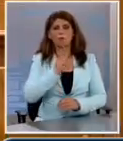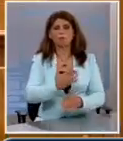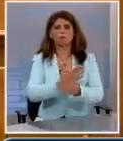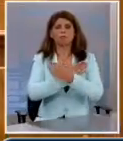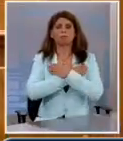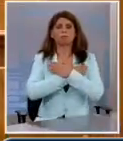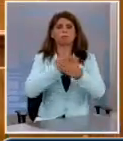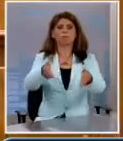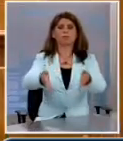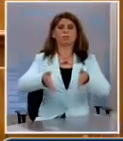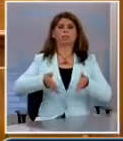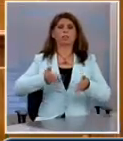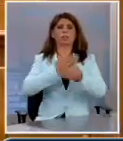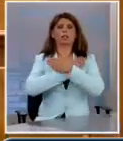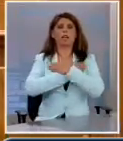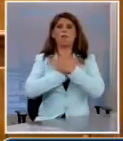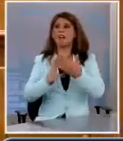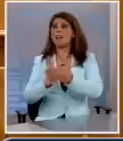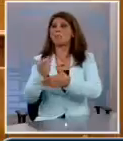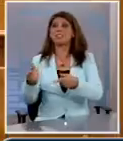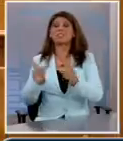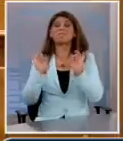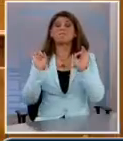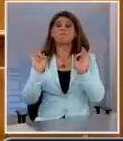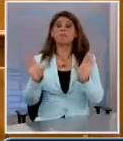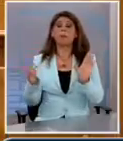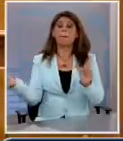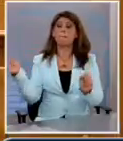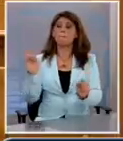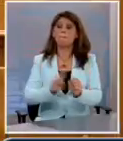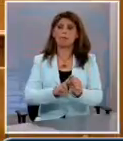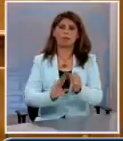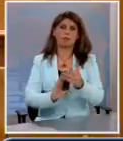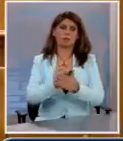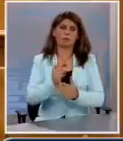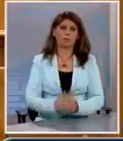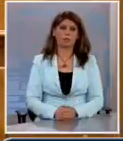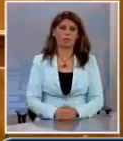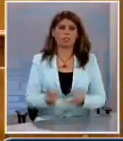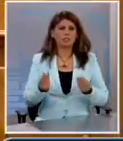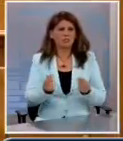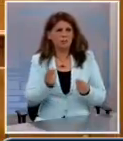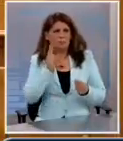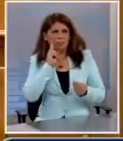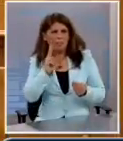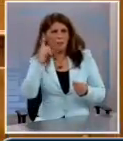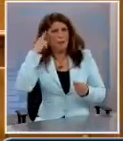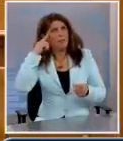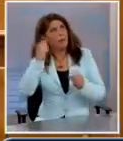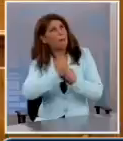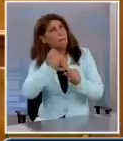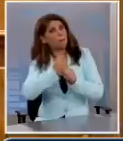κάθε αναπτυξιακής προοπτικής της ελληνικής οικονομίας. Και ταυτόχρονα, με τη μειοπική ιδεολειψία που σας